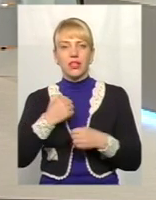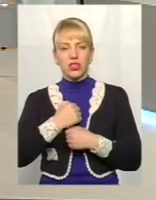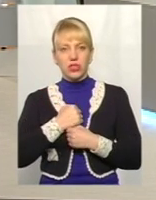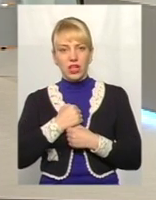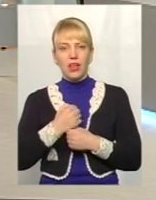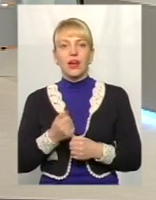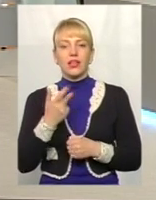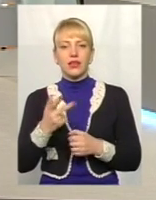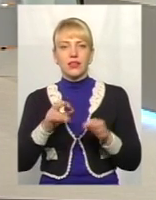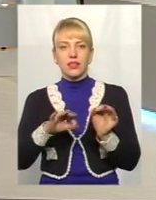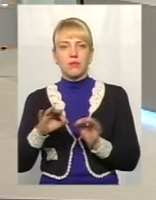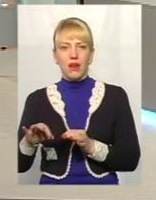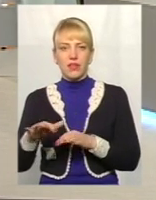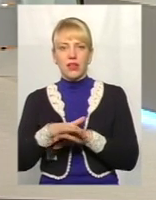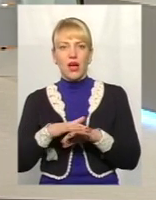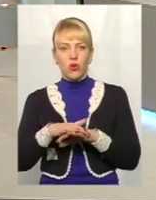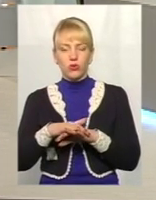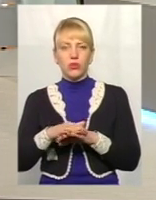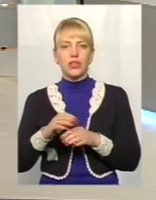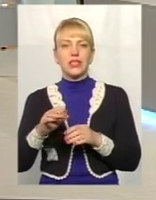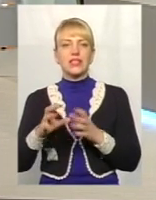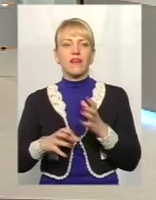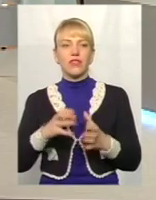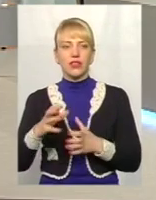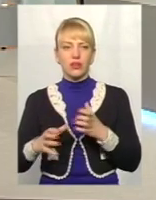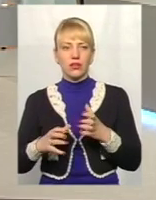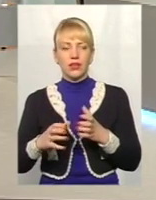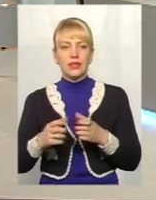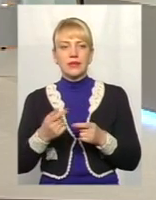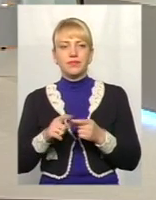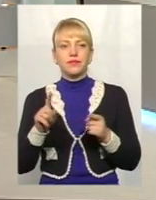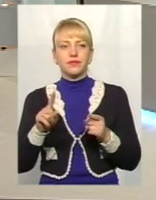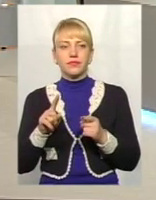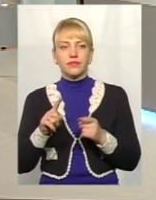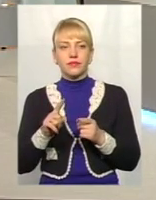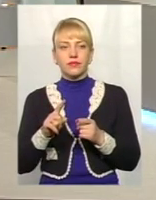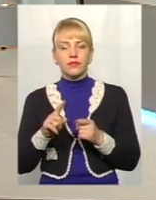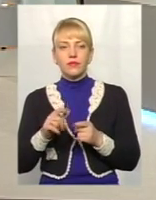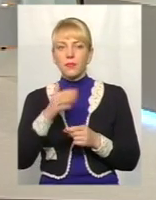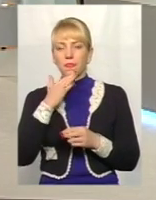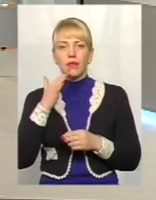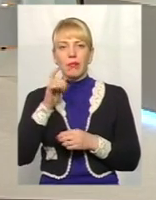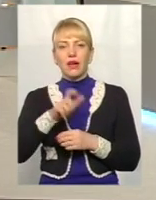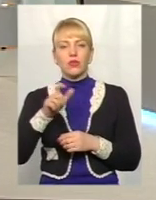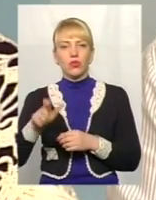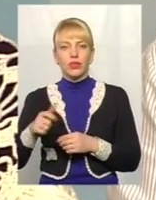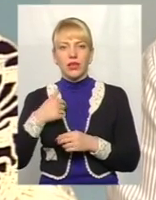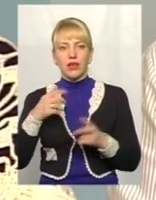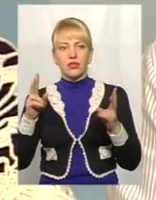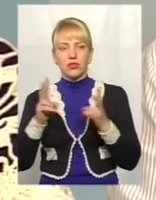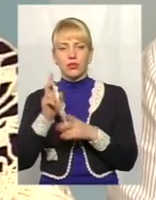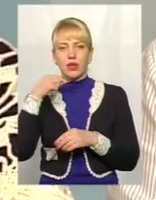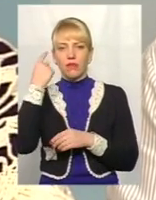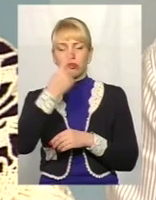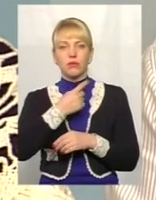праведників народів світу обумовлена не лише якби тим, що вона має тенденцію до спаду. Багато людей, я зустрічав їх